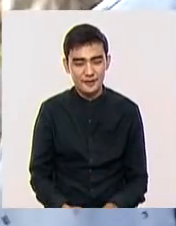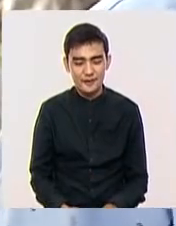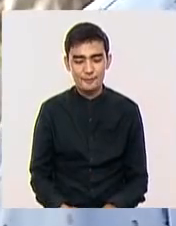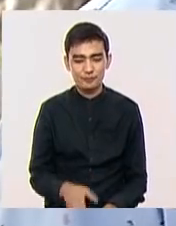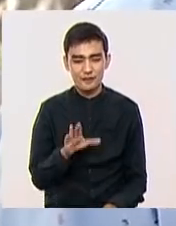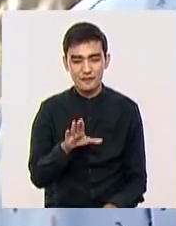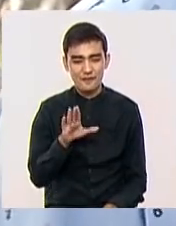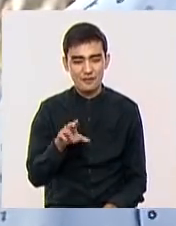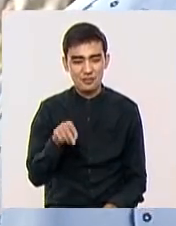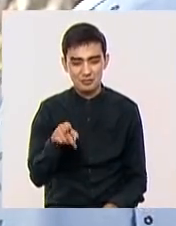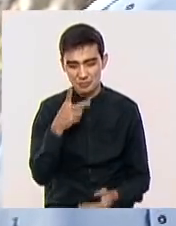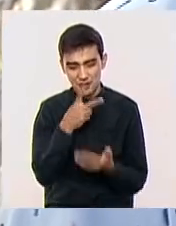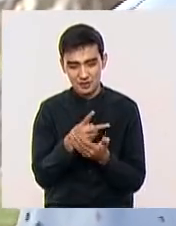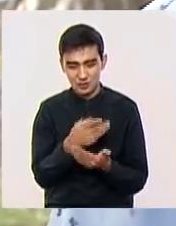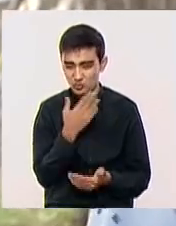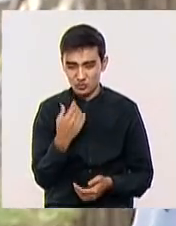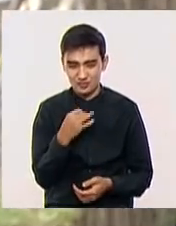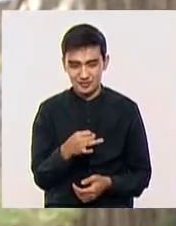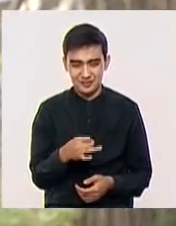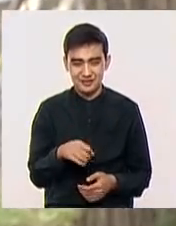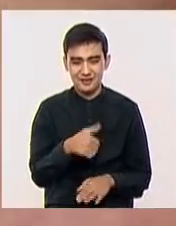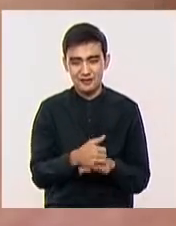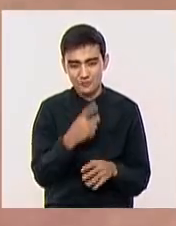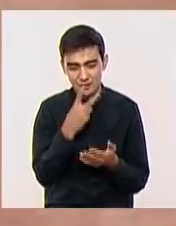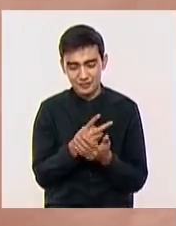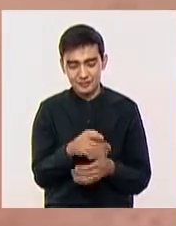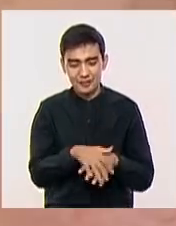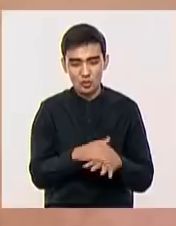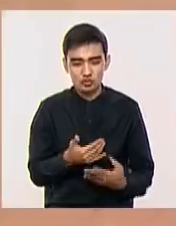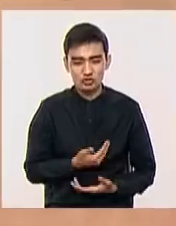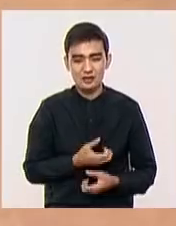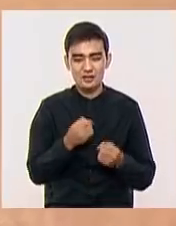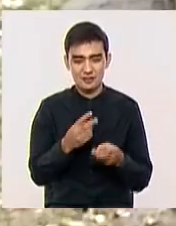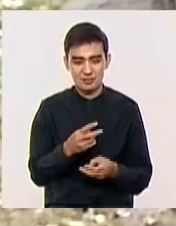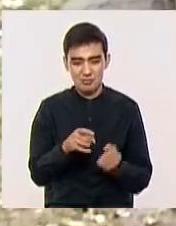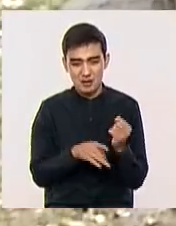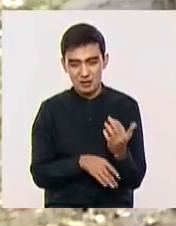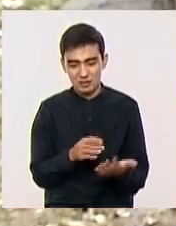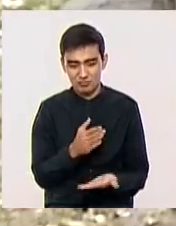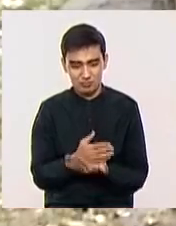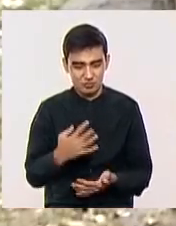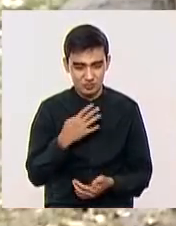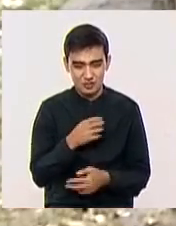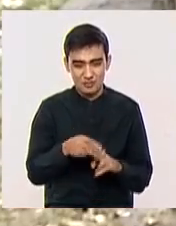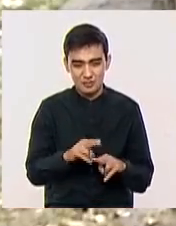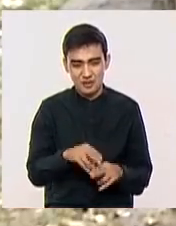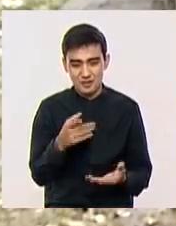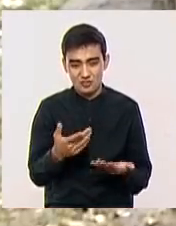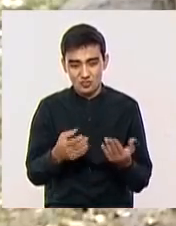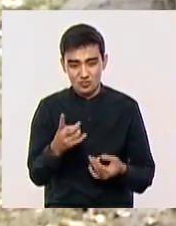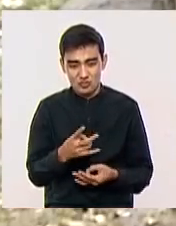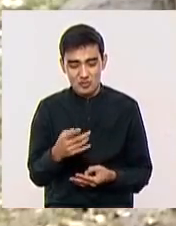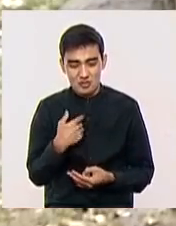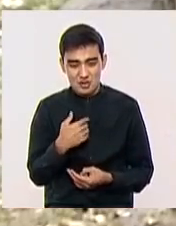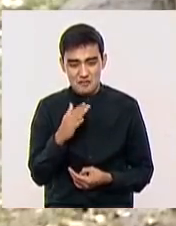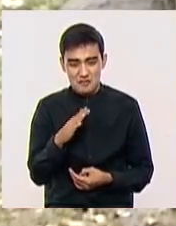ВВП не показатель. Главный показатель – это благосостояние граждан. Я понимаю, ВВП нужен, когда там, вот сейчас зачем